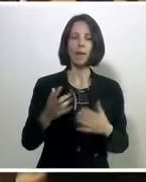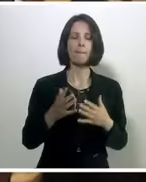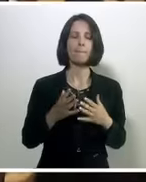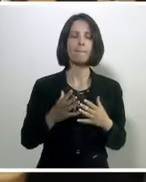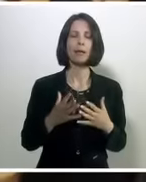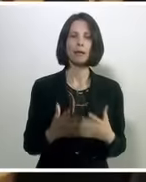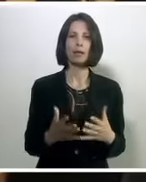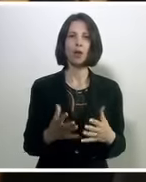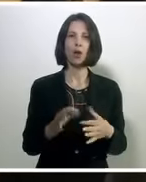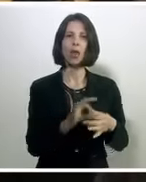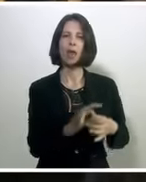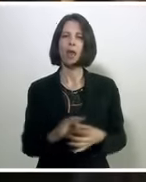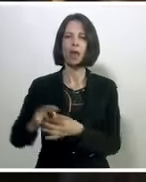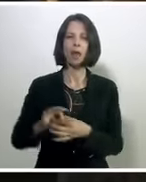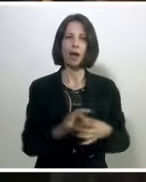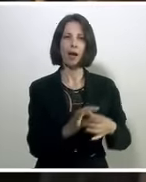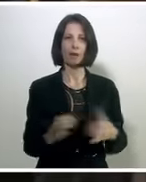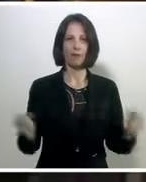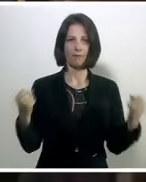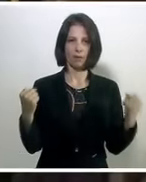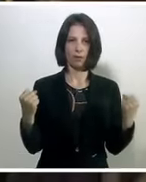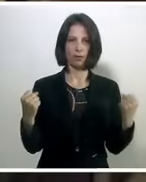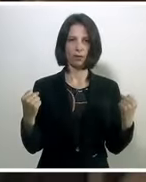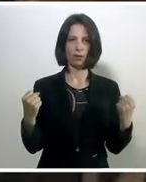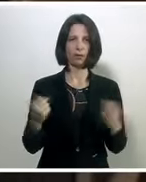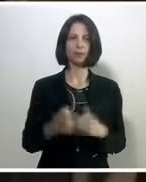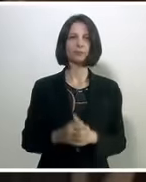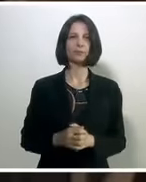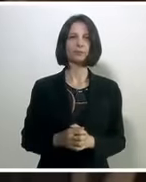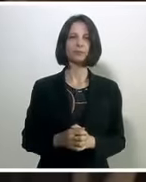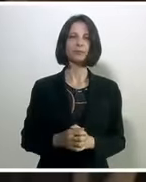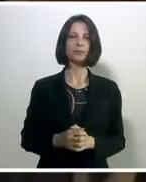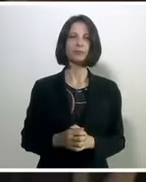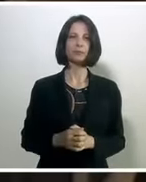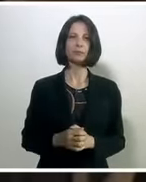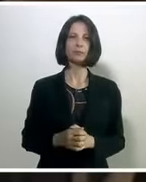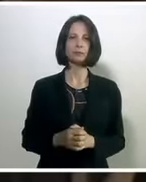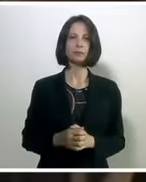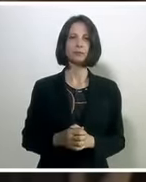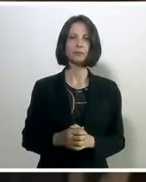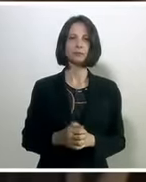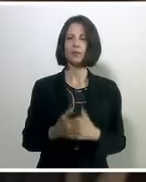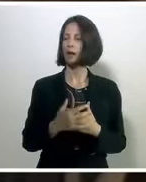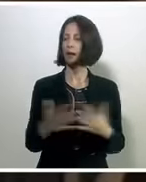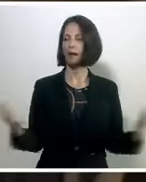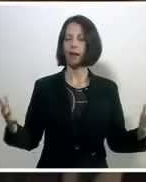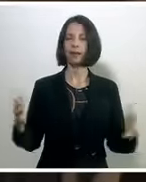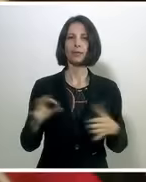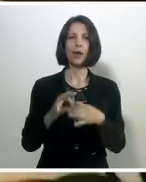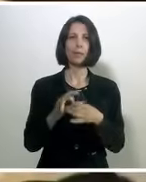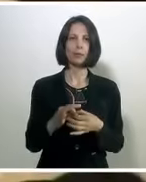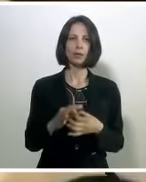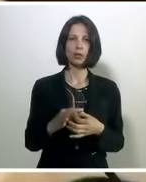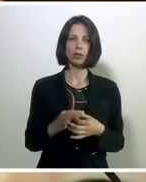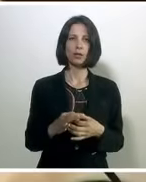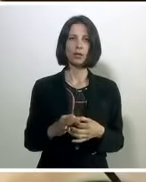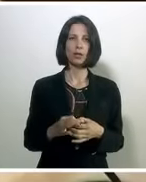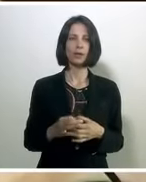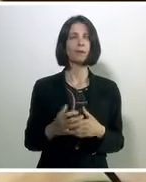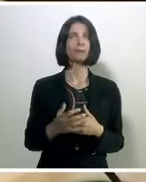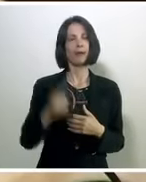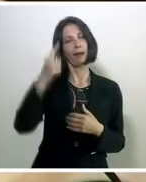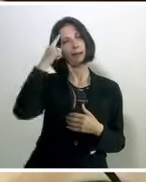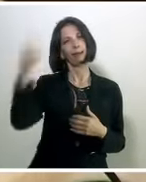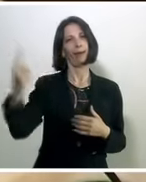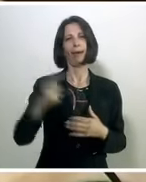dei legami forti nelle grandi amicizie e nelle grandi idee